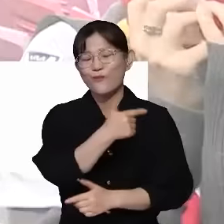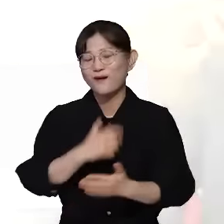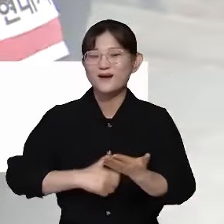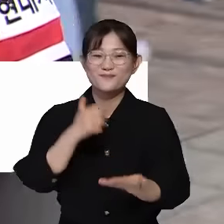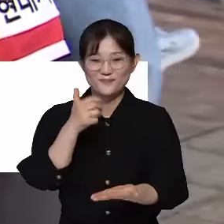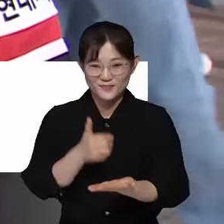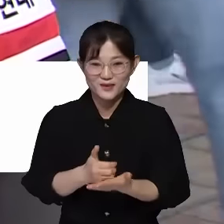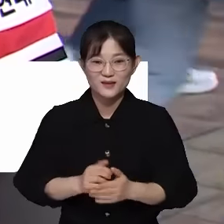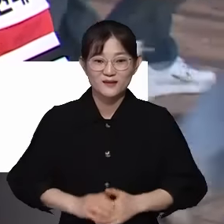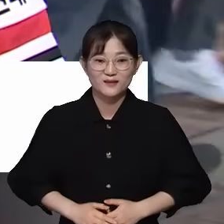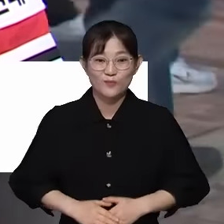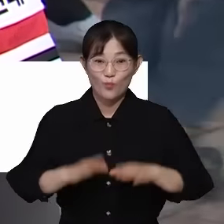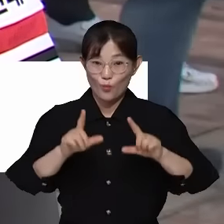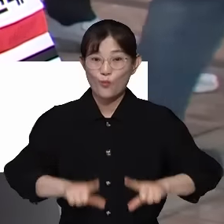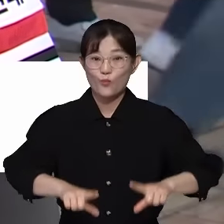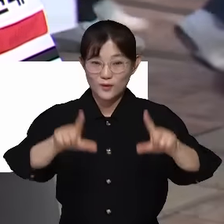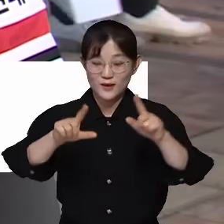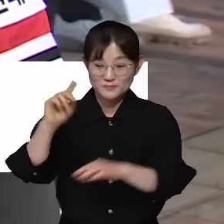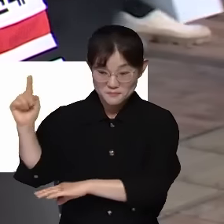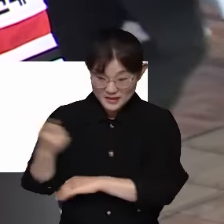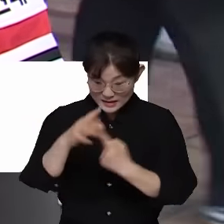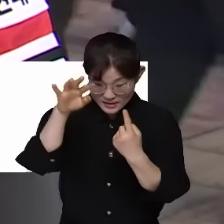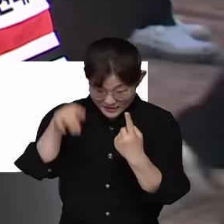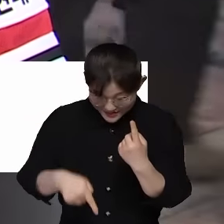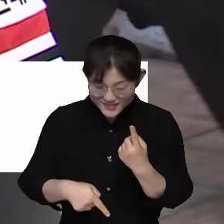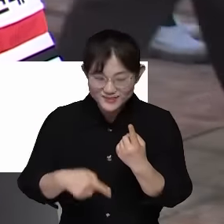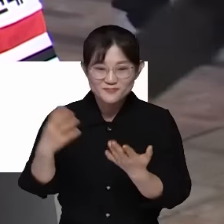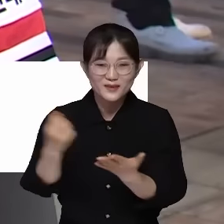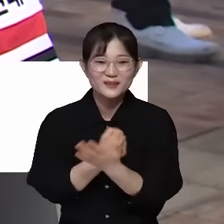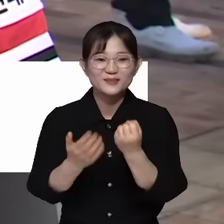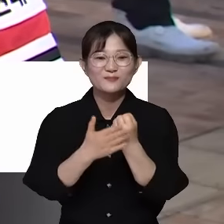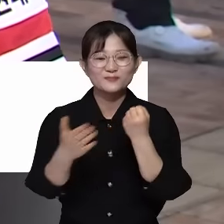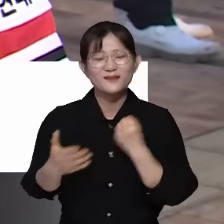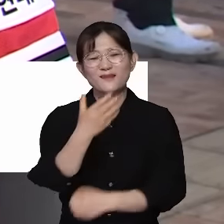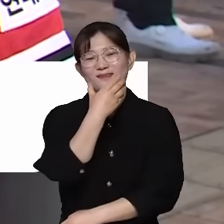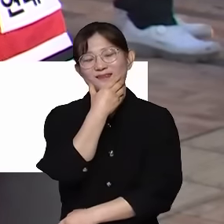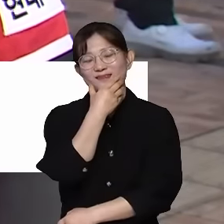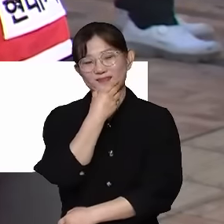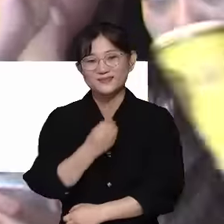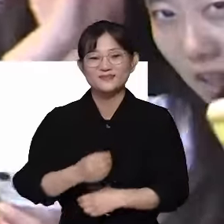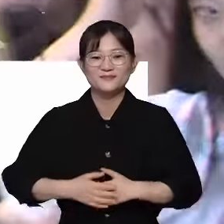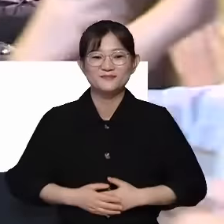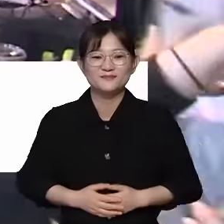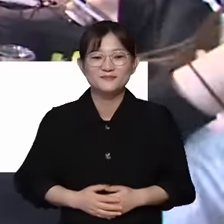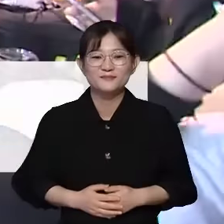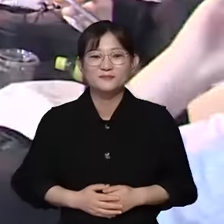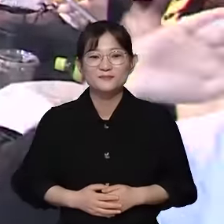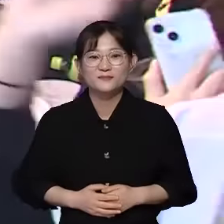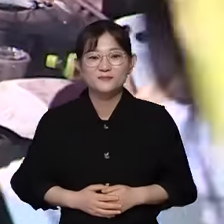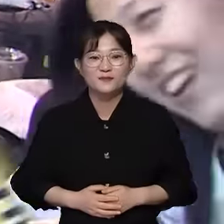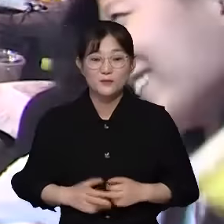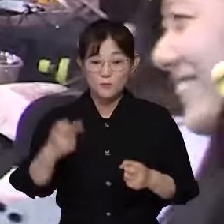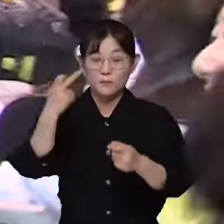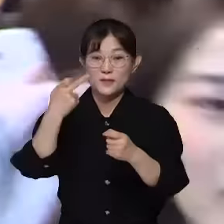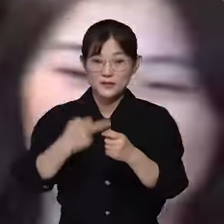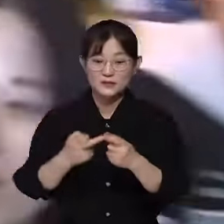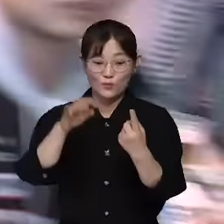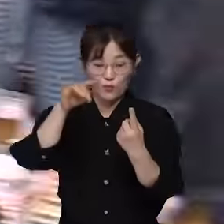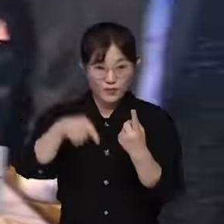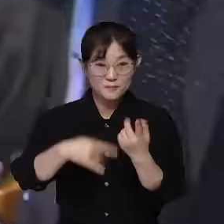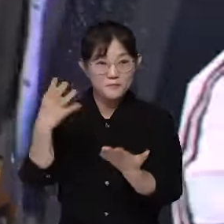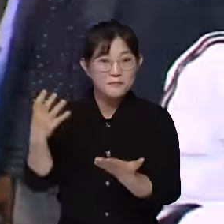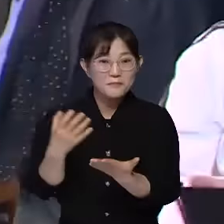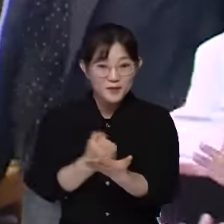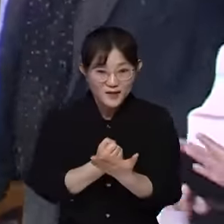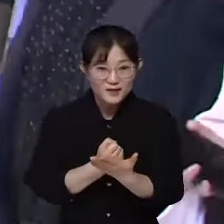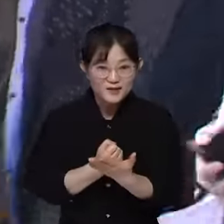뿌듯하고. 올 한 해 야구로 인해서 저희 삶이 더 풍족해지고 행복했던 것 같아요. 12번째 통합 우승으로